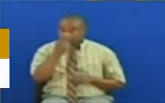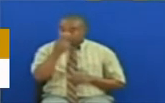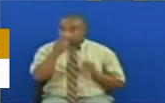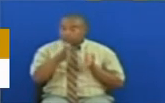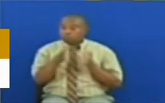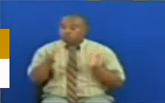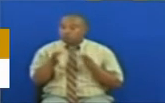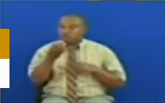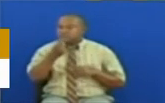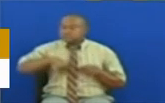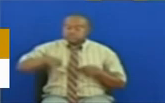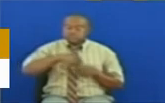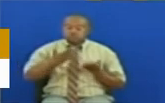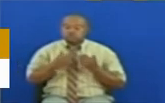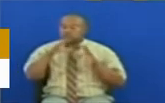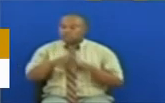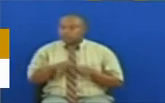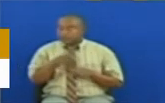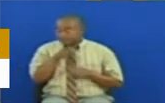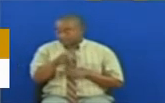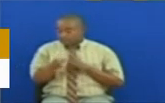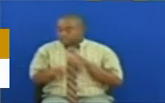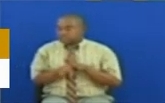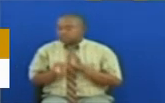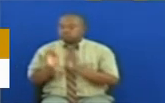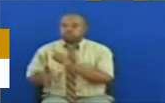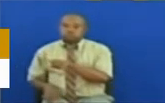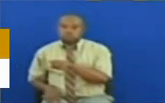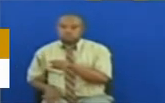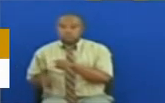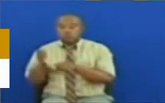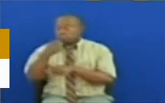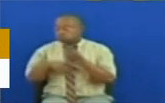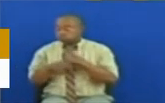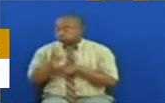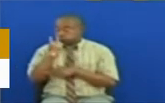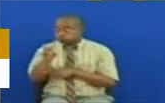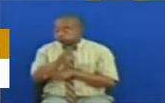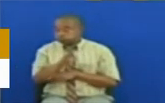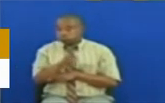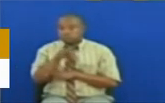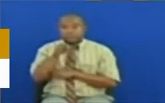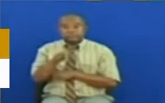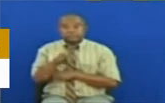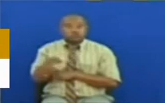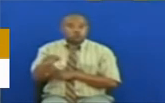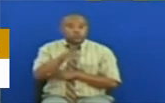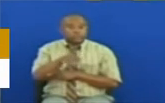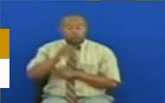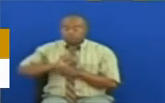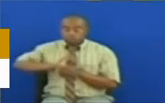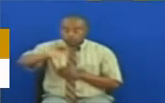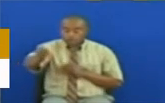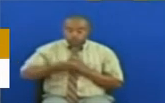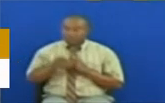vipi tunaweza kukamata baggage na wale wa mauzava wanaokwenda kule kwenye meli. Hili ndio eneo ambalo wanatakiwa warejeshe